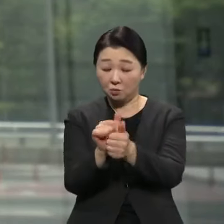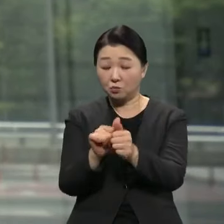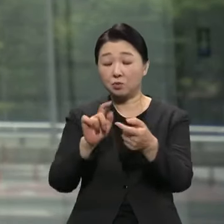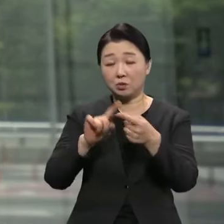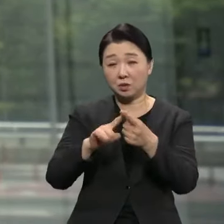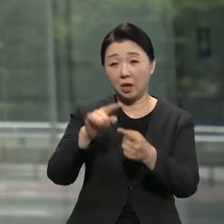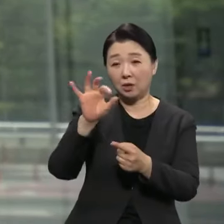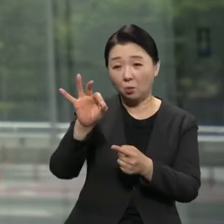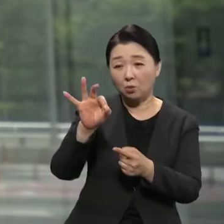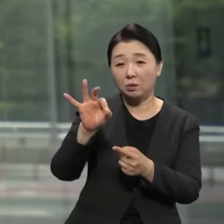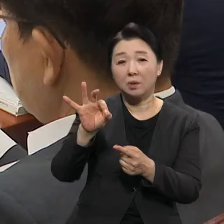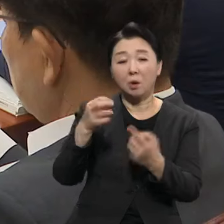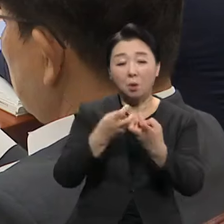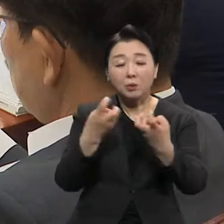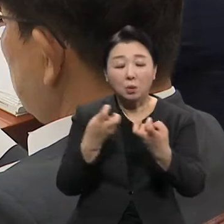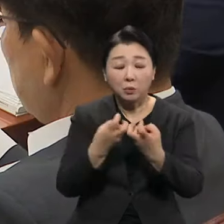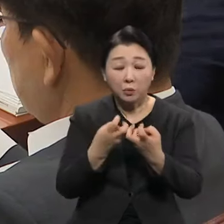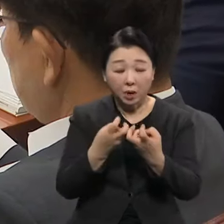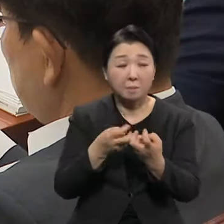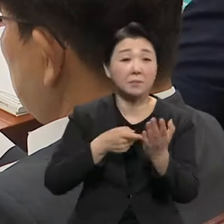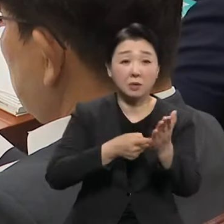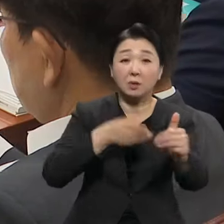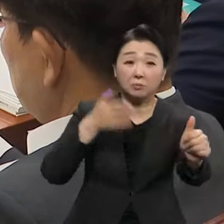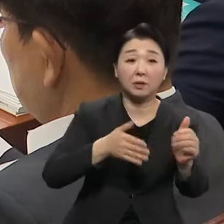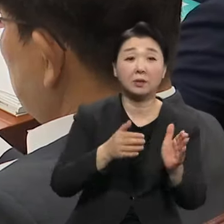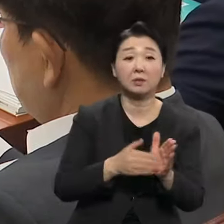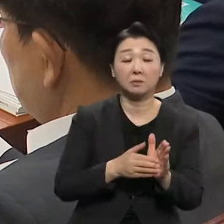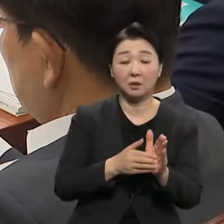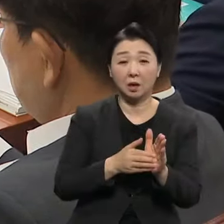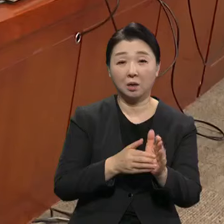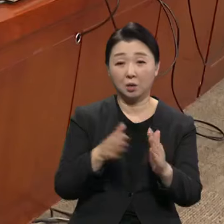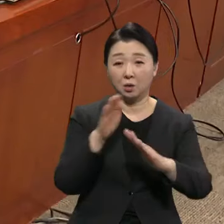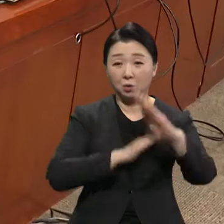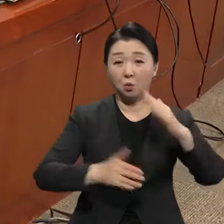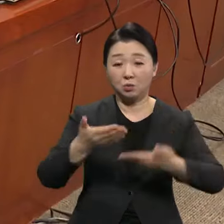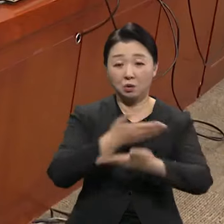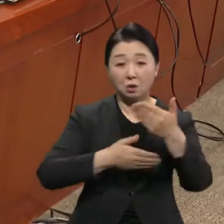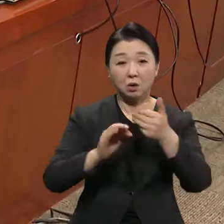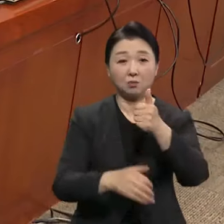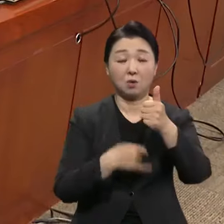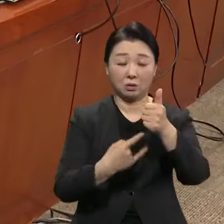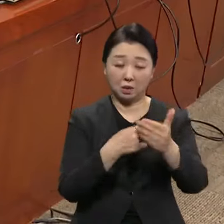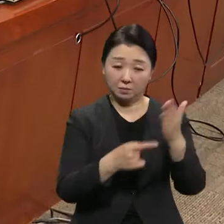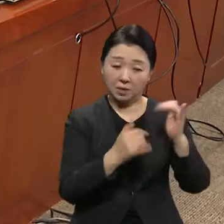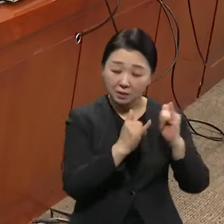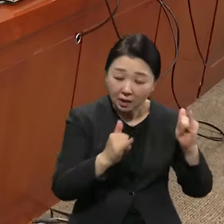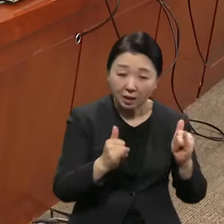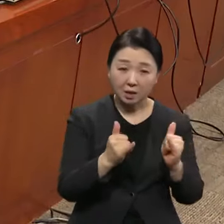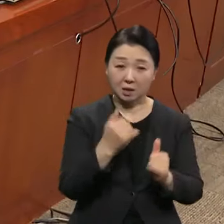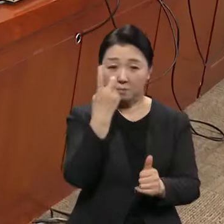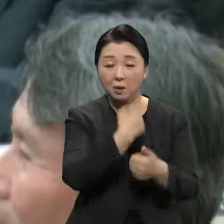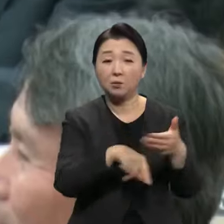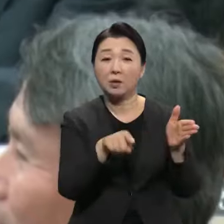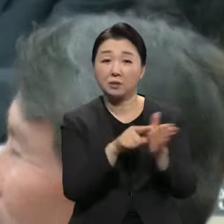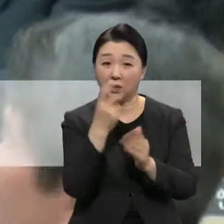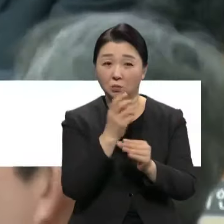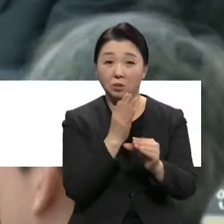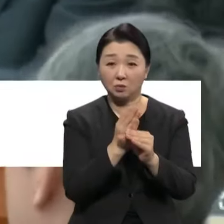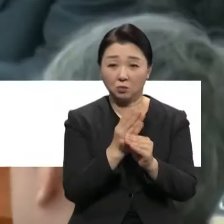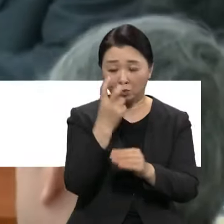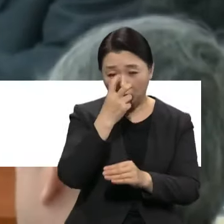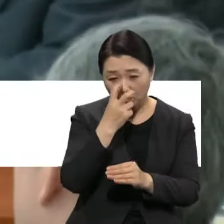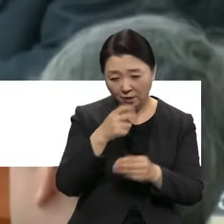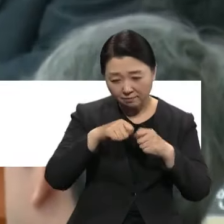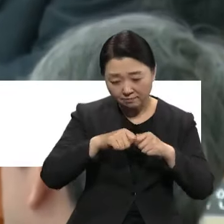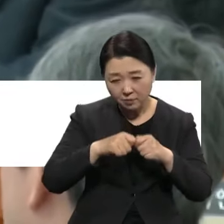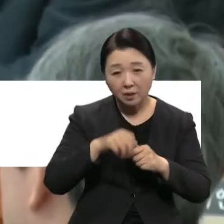제출하라고 요구했습니다 공정거래 위원회도 소비자원과 피해 구제방안 등을 검토 중입니다 조사를 하고 있는데 조사에 뭐 구체적인